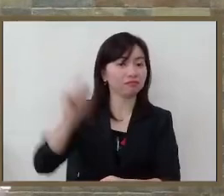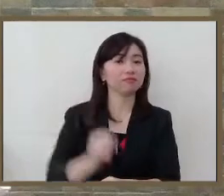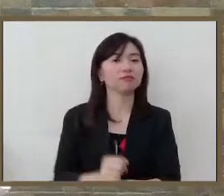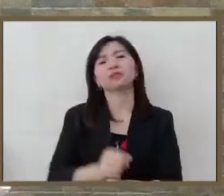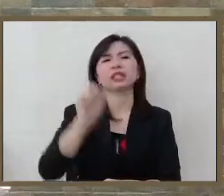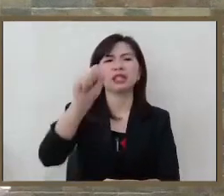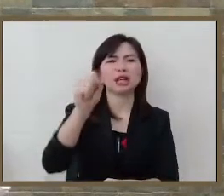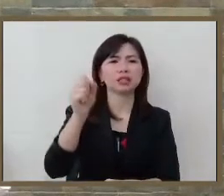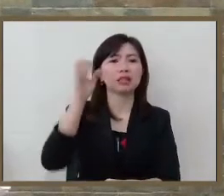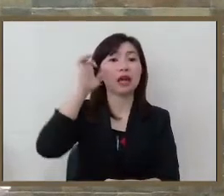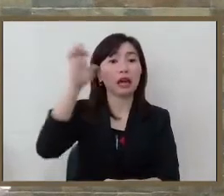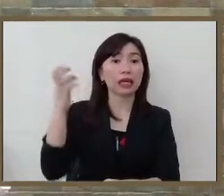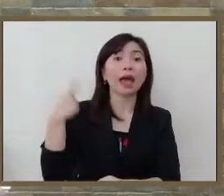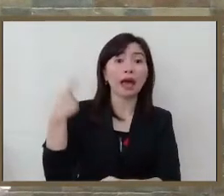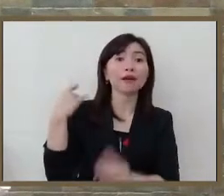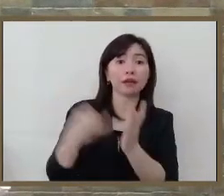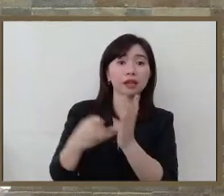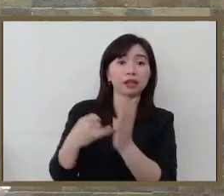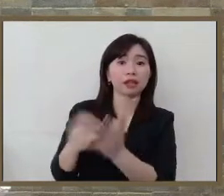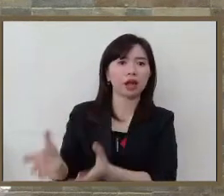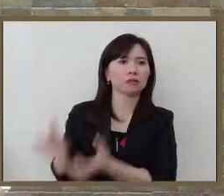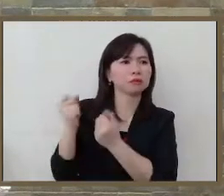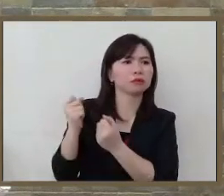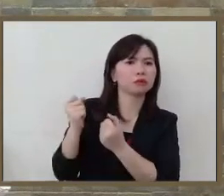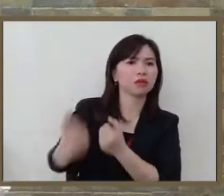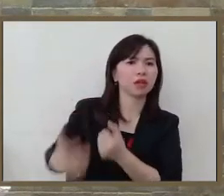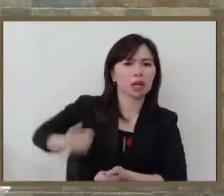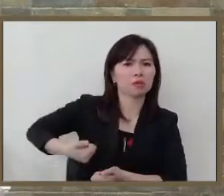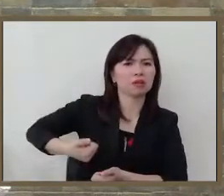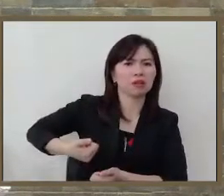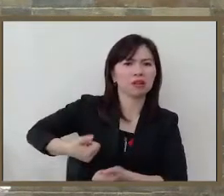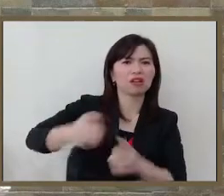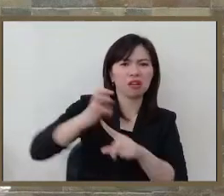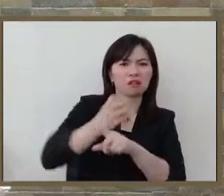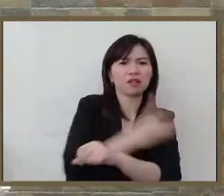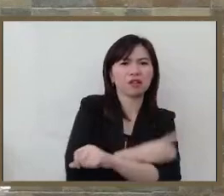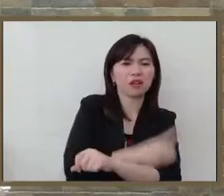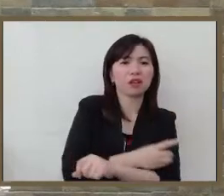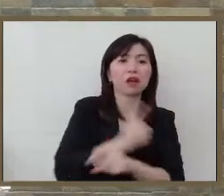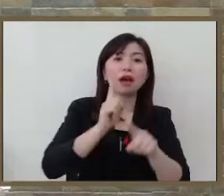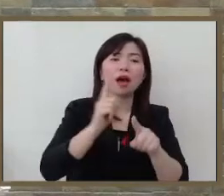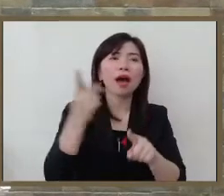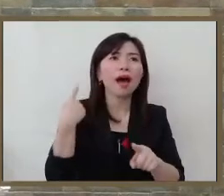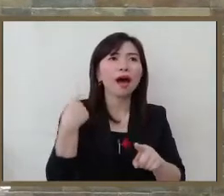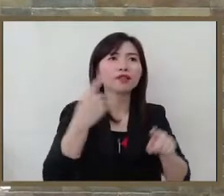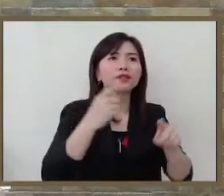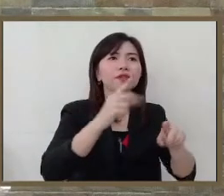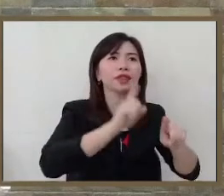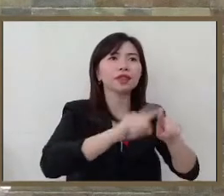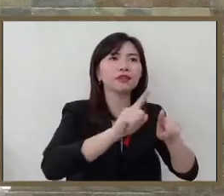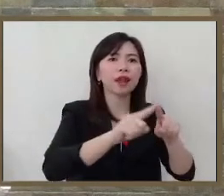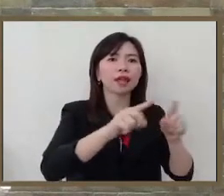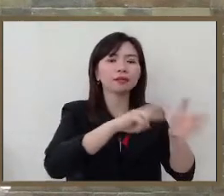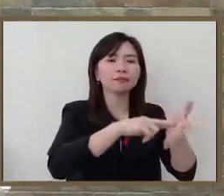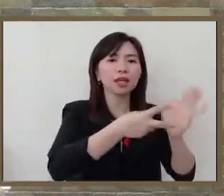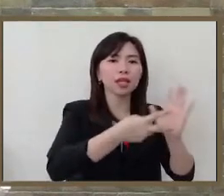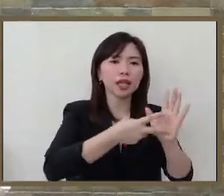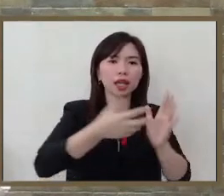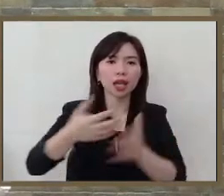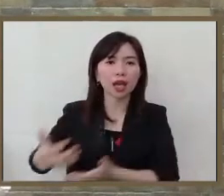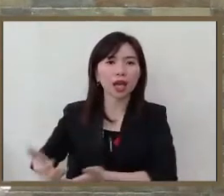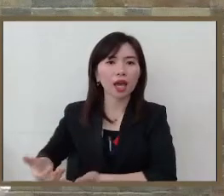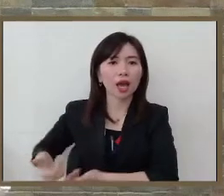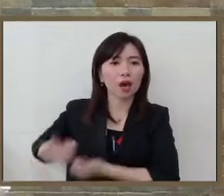lang. Hawak ko lang. Iba yung hawak mo sa tinitreasure mo. Kasi kapag tinitreasure mo